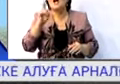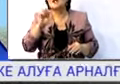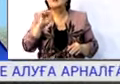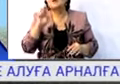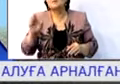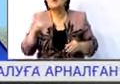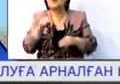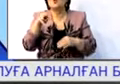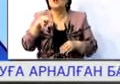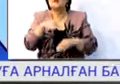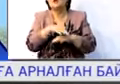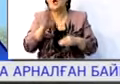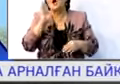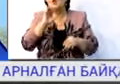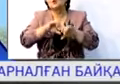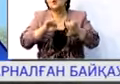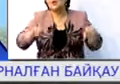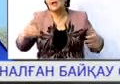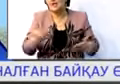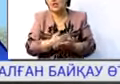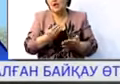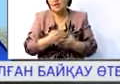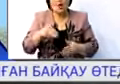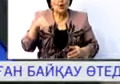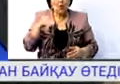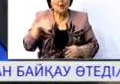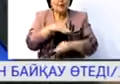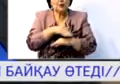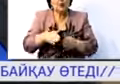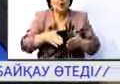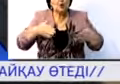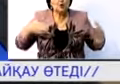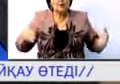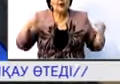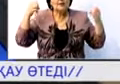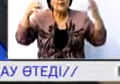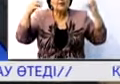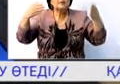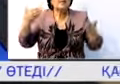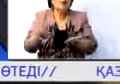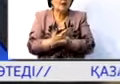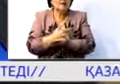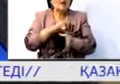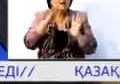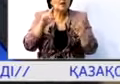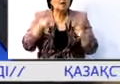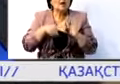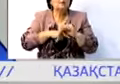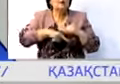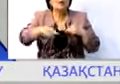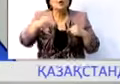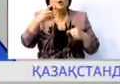Мұратбаев көшелеріндегі ауыз су құбырлары жаңартылды. Тоқмағанбетов көшесінің жолы кеңейтіліп, жарықшамдар жаңғыртылды. Жалпы қала бойынша